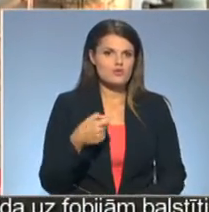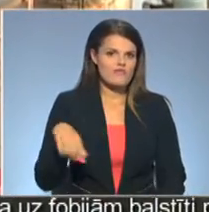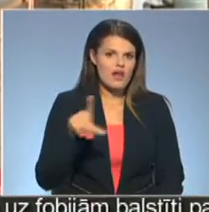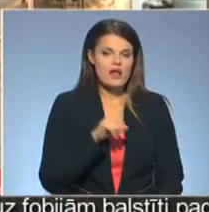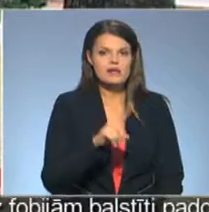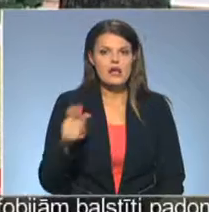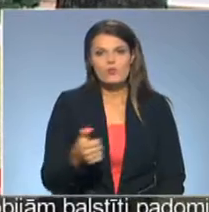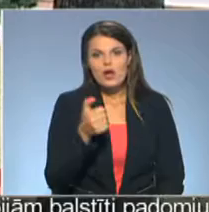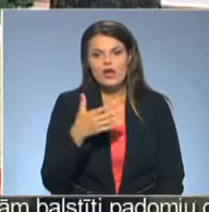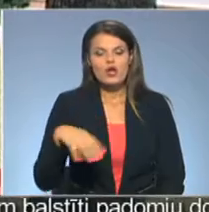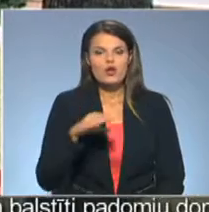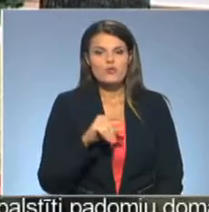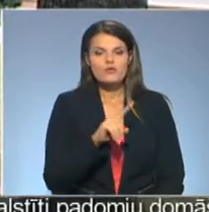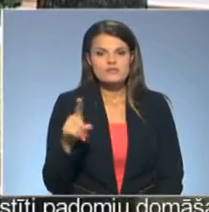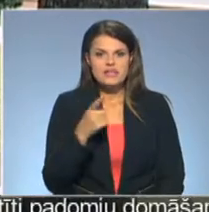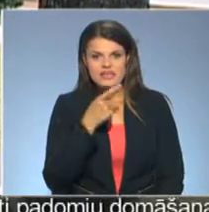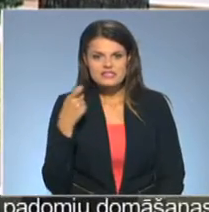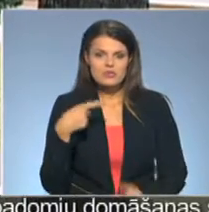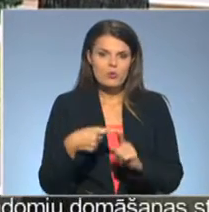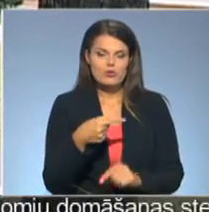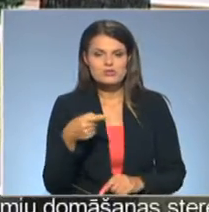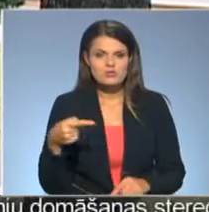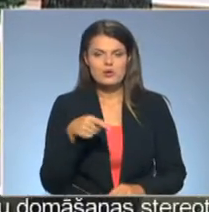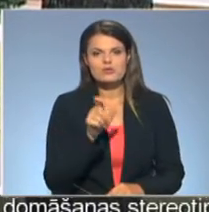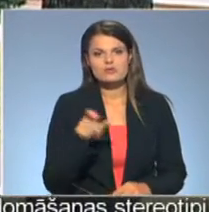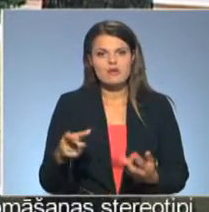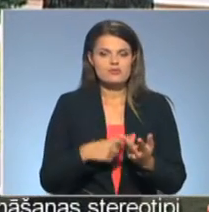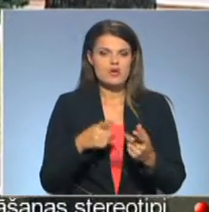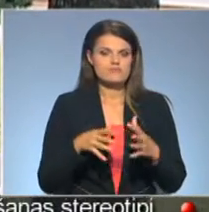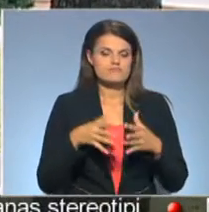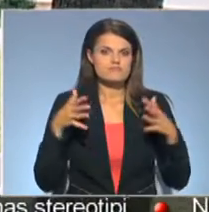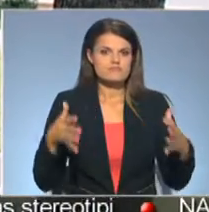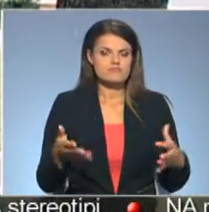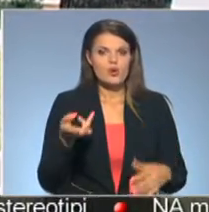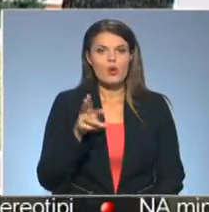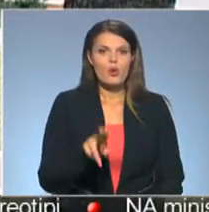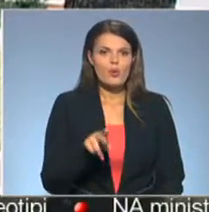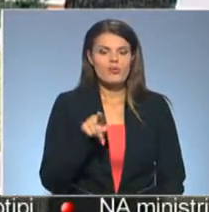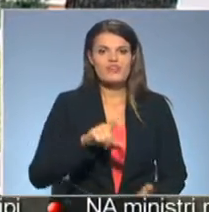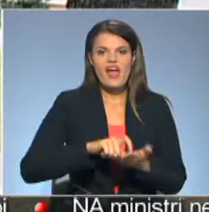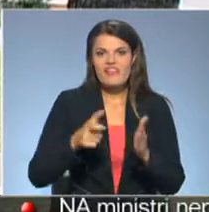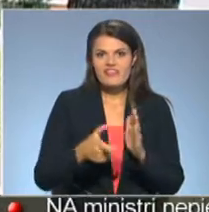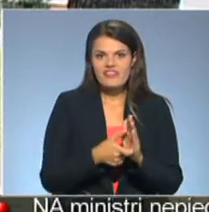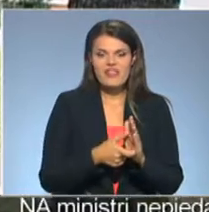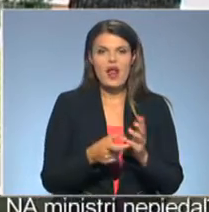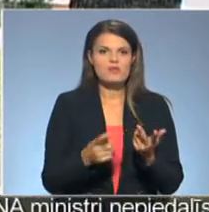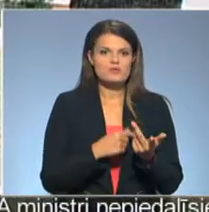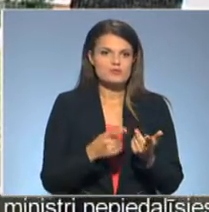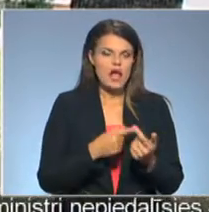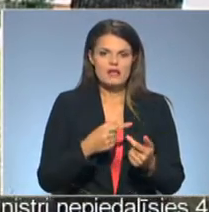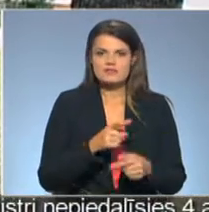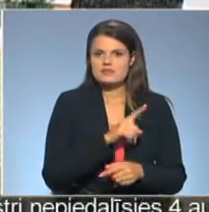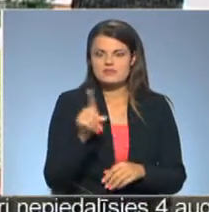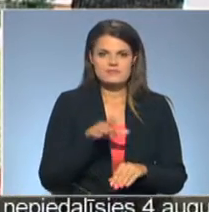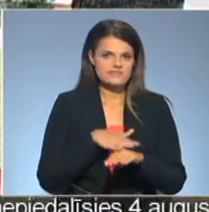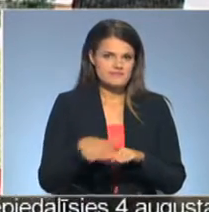gadu mums tomēr nāk tie 100 plus mīnus tomēr nāk klāta skolēnu skaits un tā telpa, tā kapacitāte mums ir izsmelta